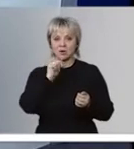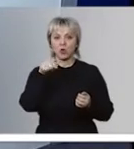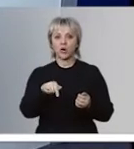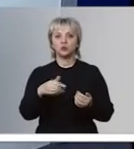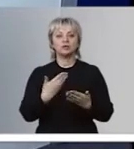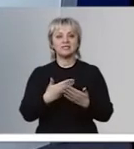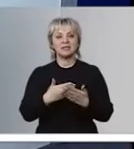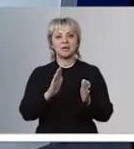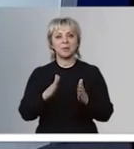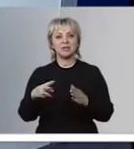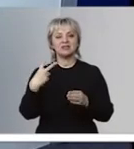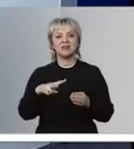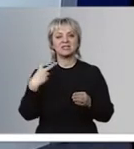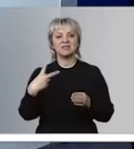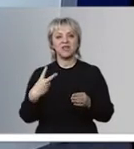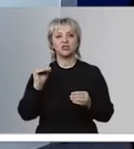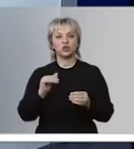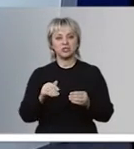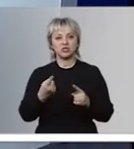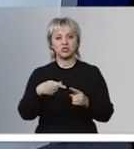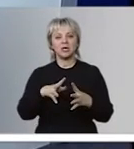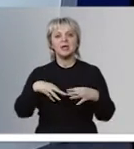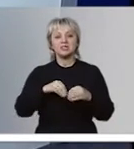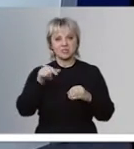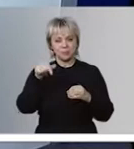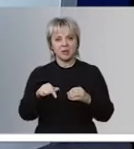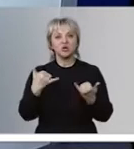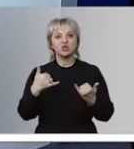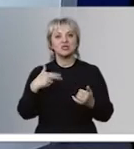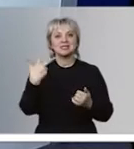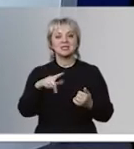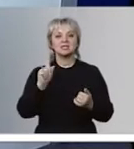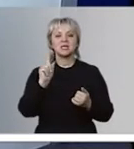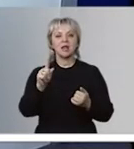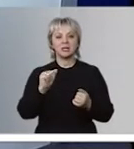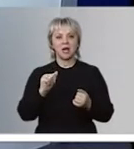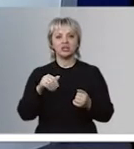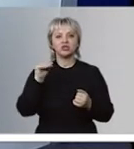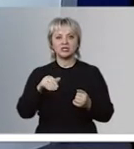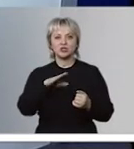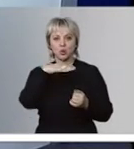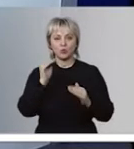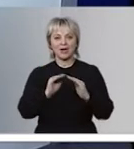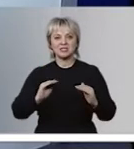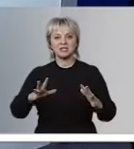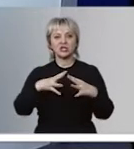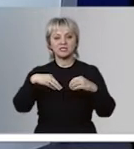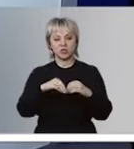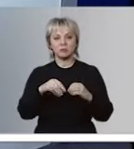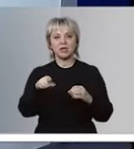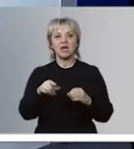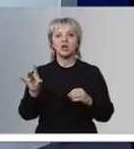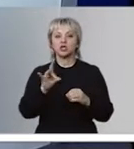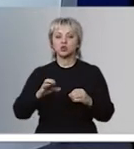году где-то порядка 22 тысячи многодетных. Сейчас у нас 31 тысяча многодетных семей,